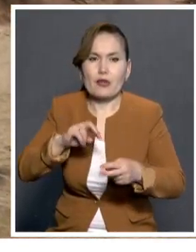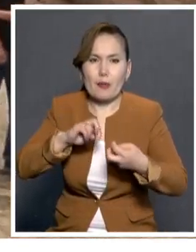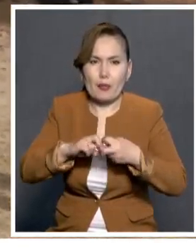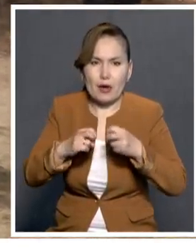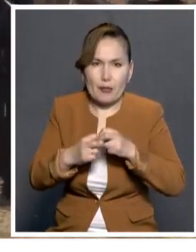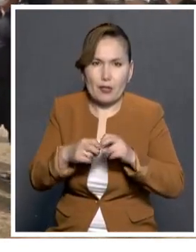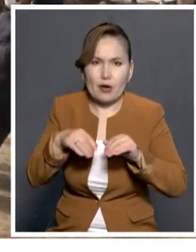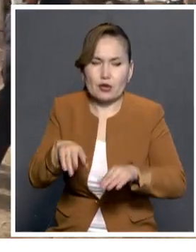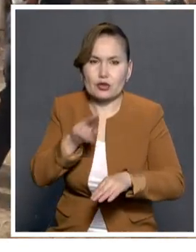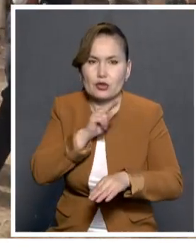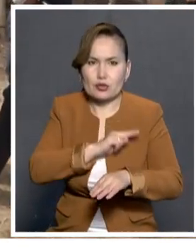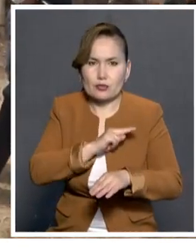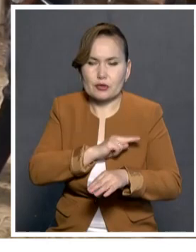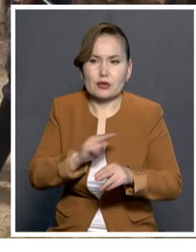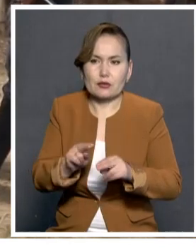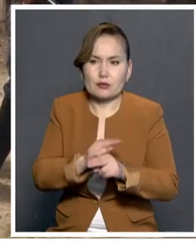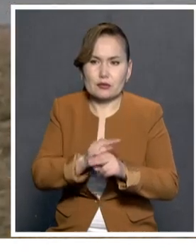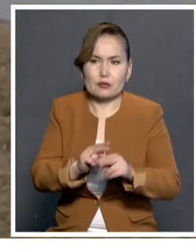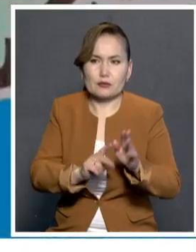жою жұмыстары жүріп жатыр.